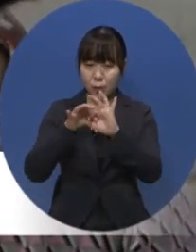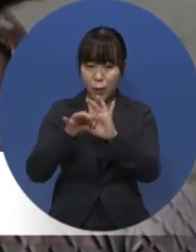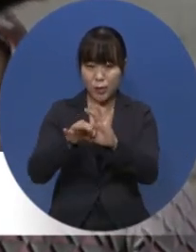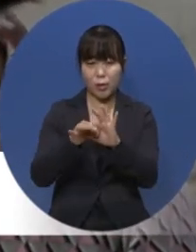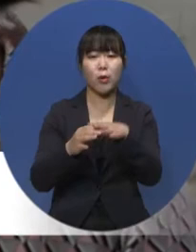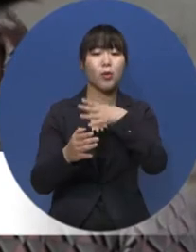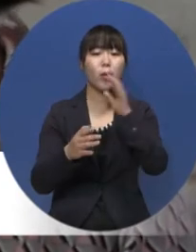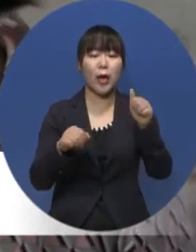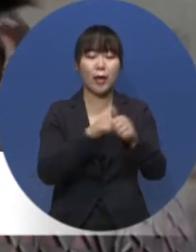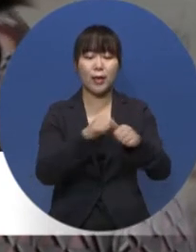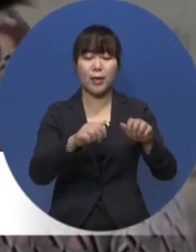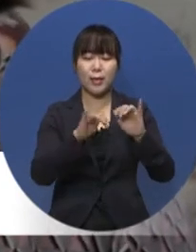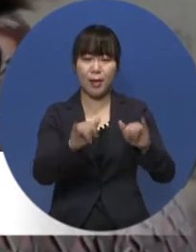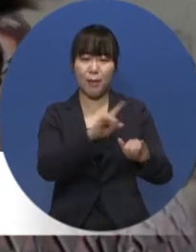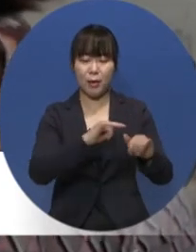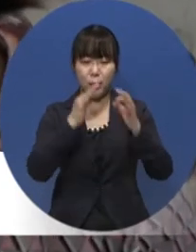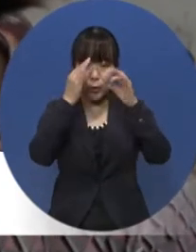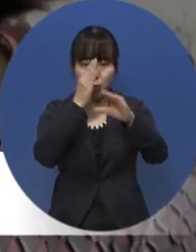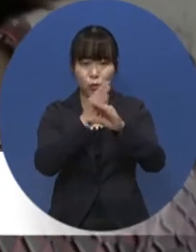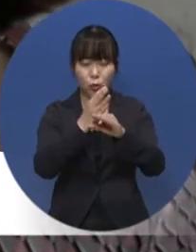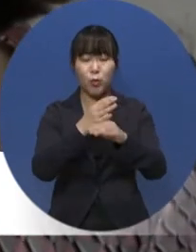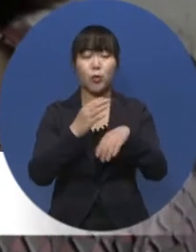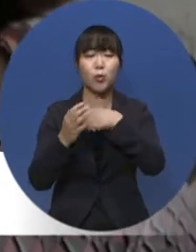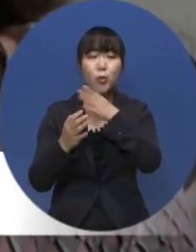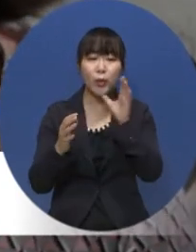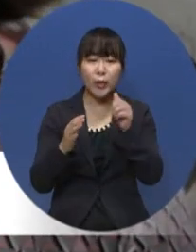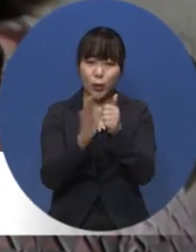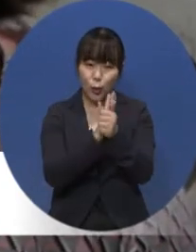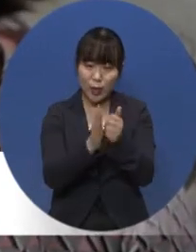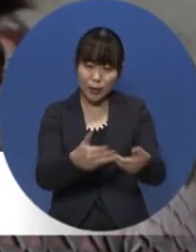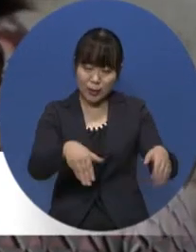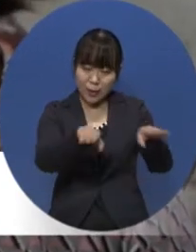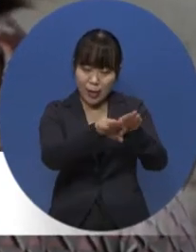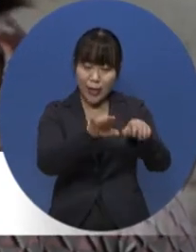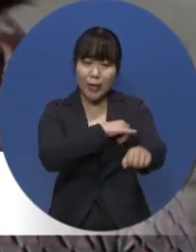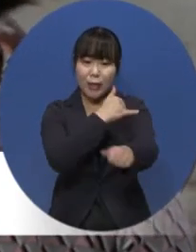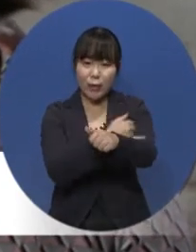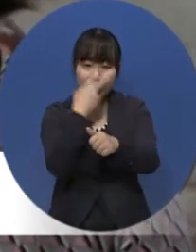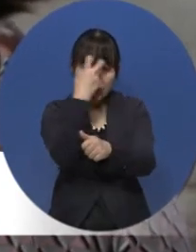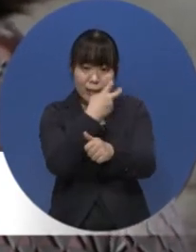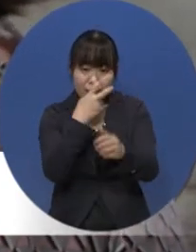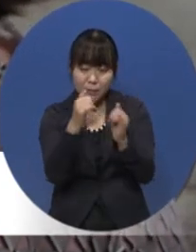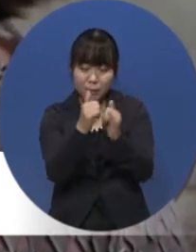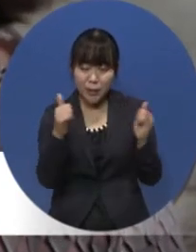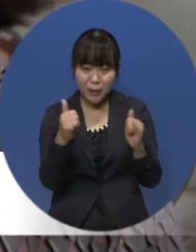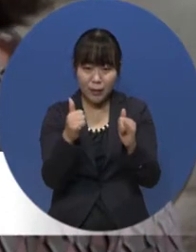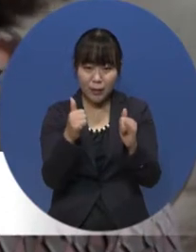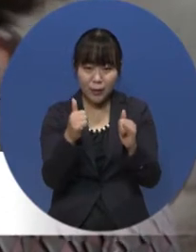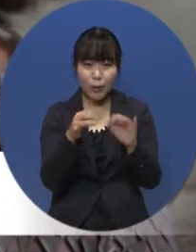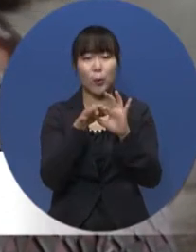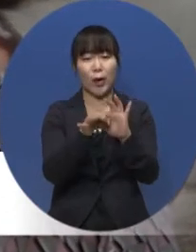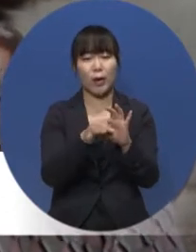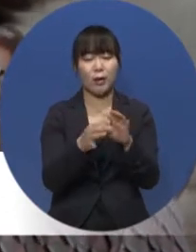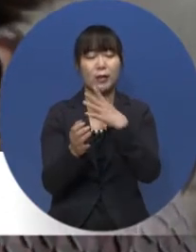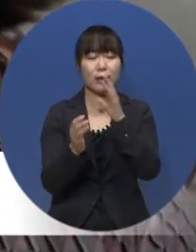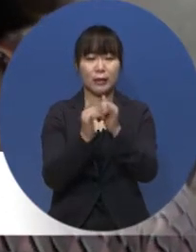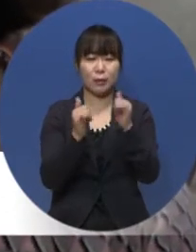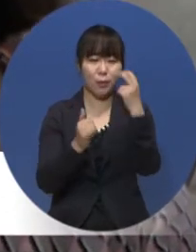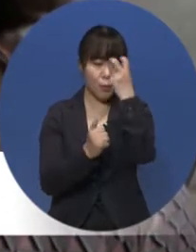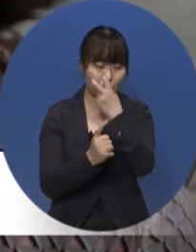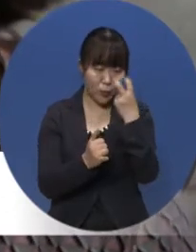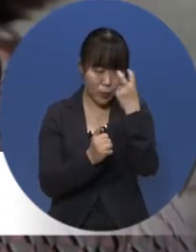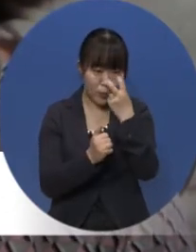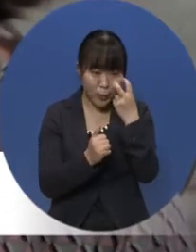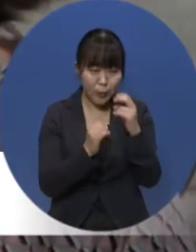학대 예방에 힘쓰고 있고 노인 요양 시설에 저희 인권 지킴이를 동안 어르신